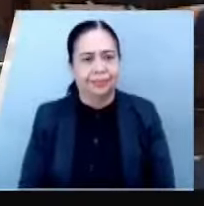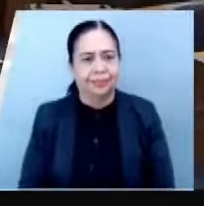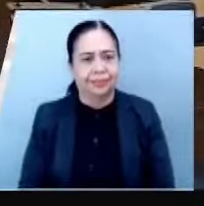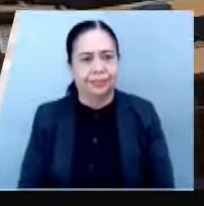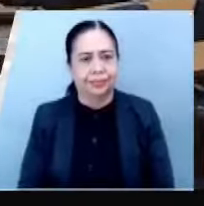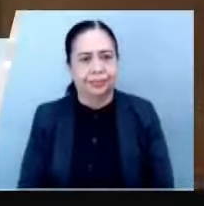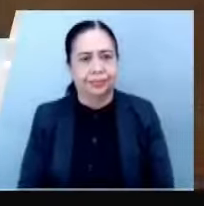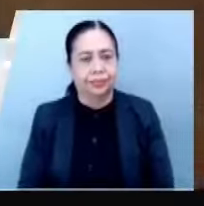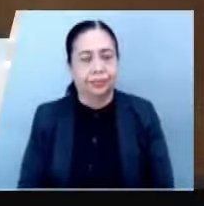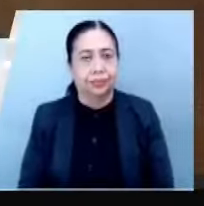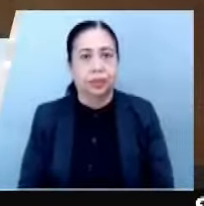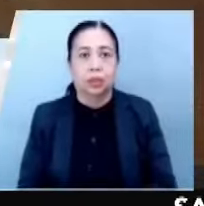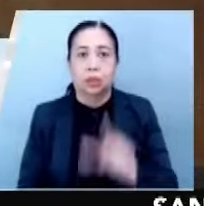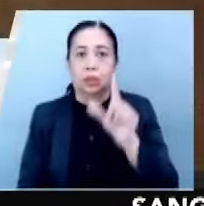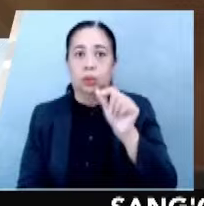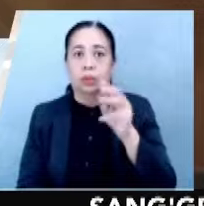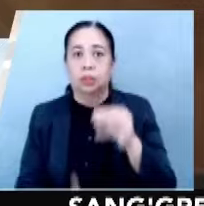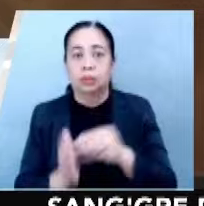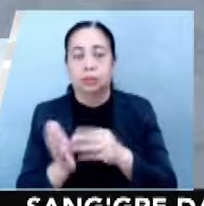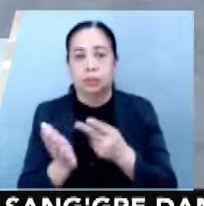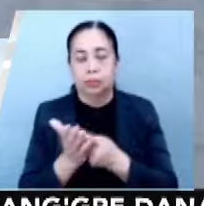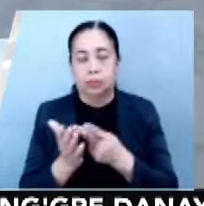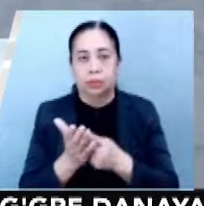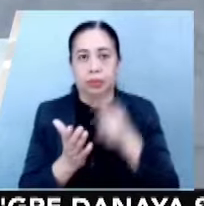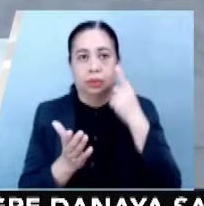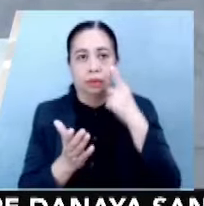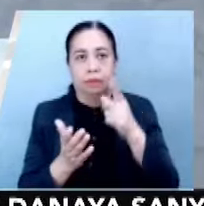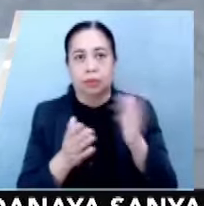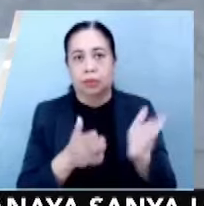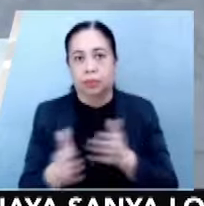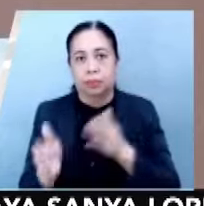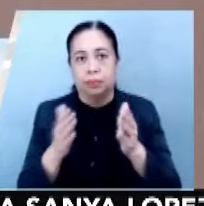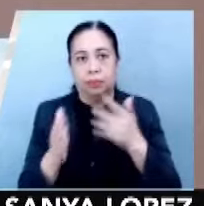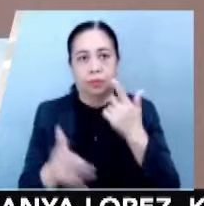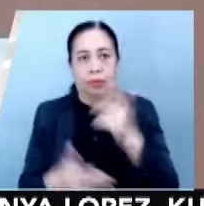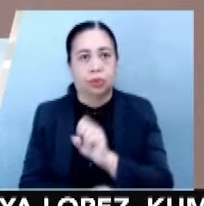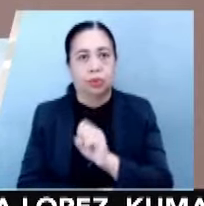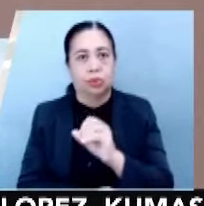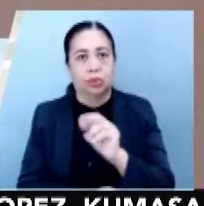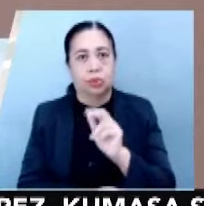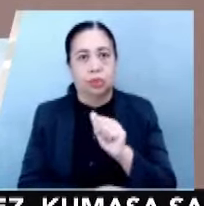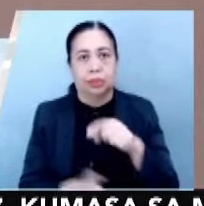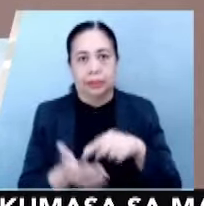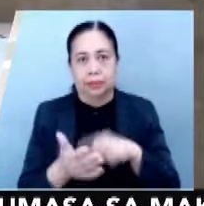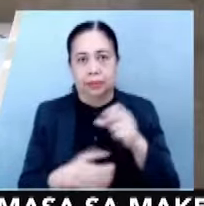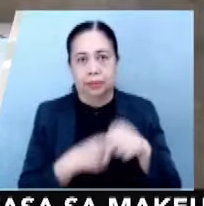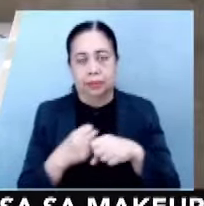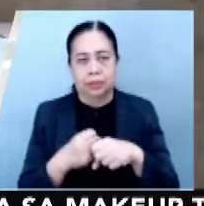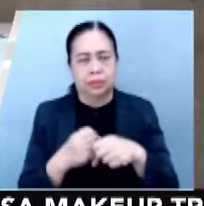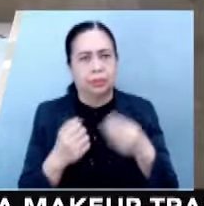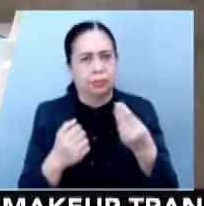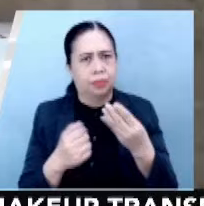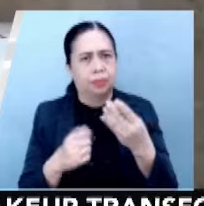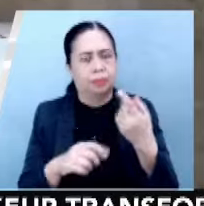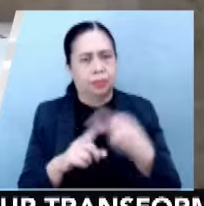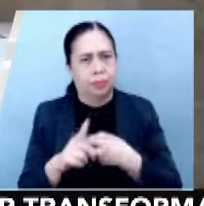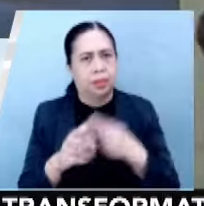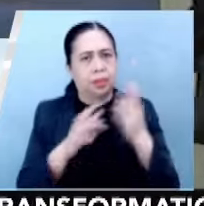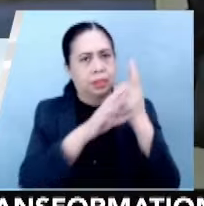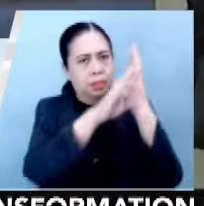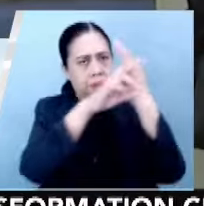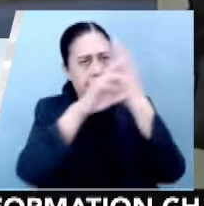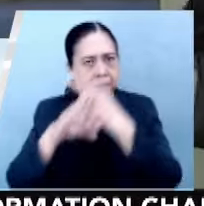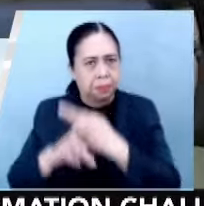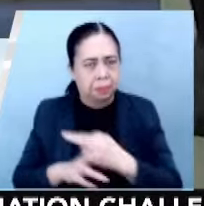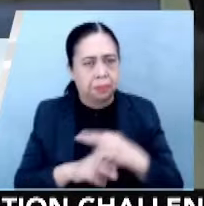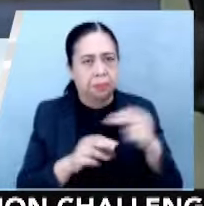20 million pesos ang nakalaan para sa paghahanda para sa sona ngayong taon. Ilang buwan na ring nagsasagawa ng repairs ang kamera.